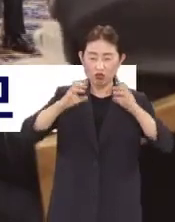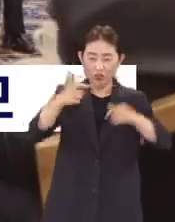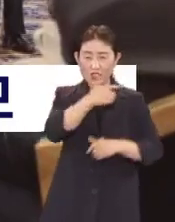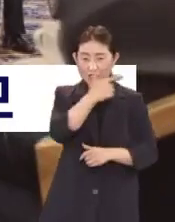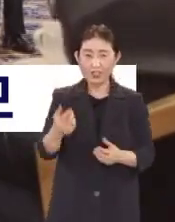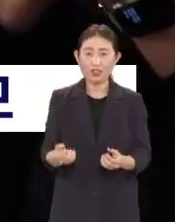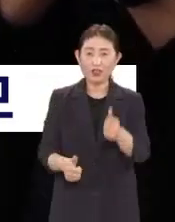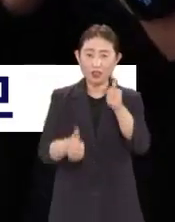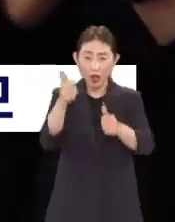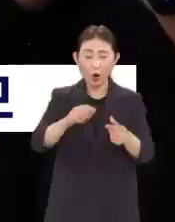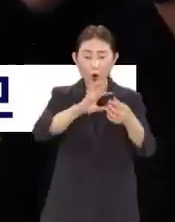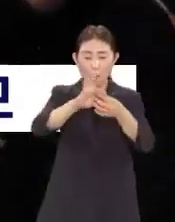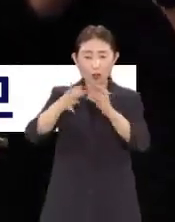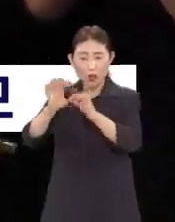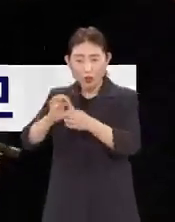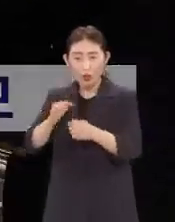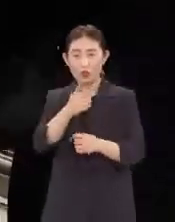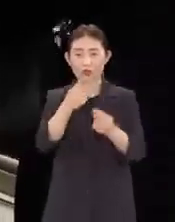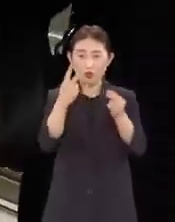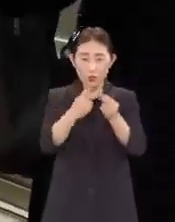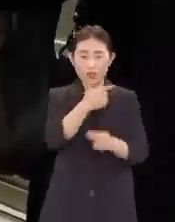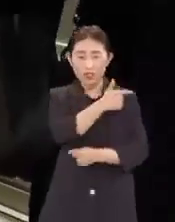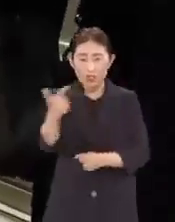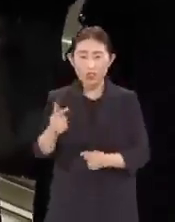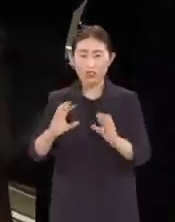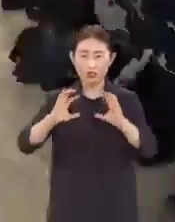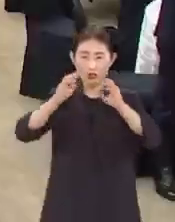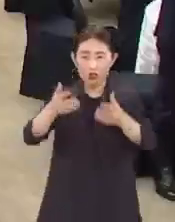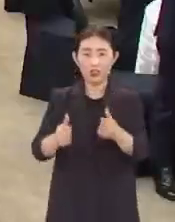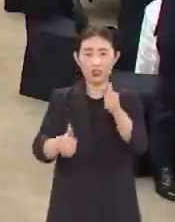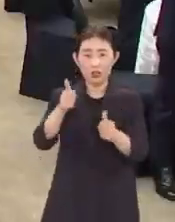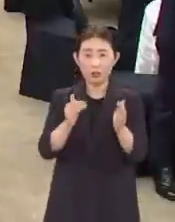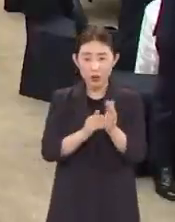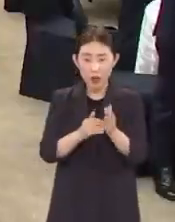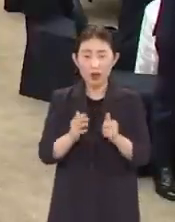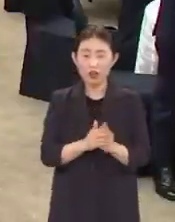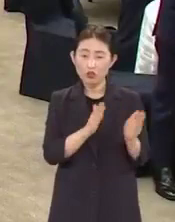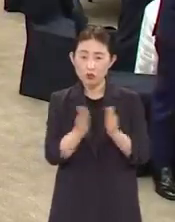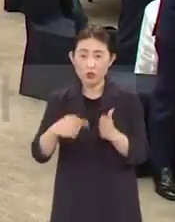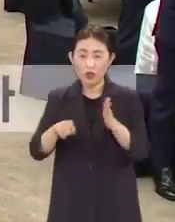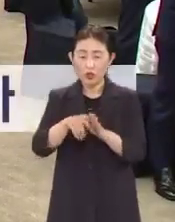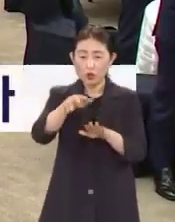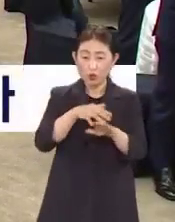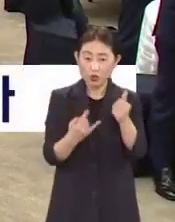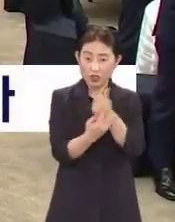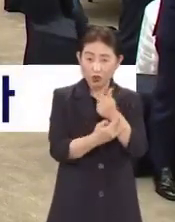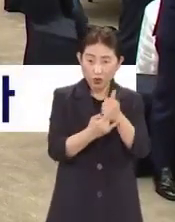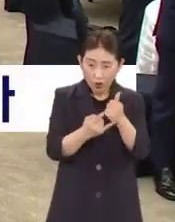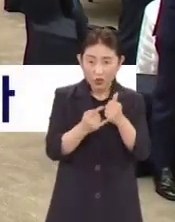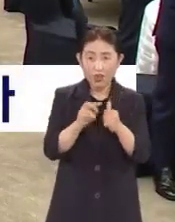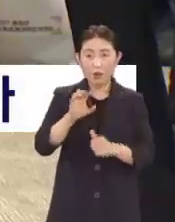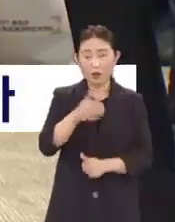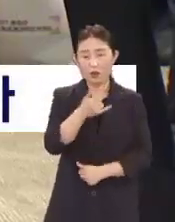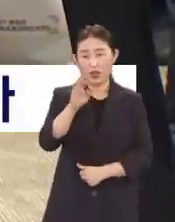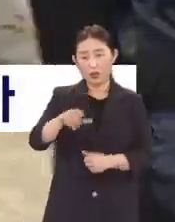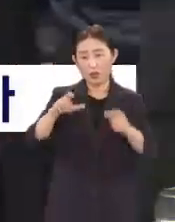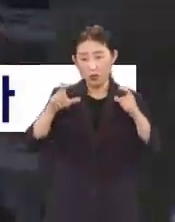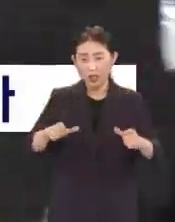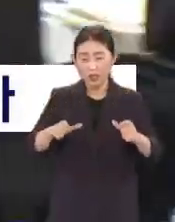국제대회로 올림픽에 이어 두 번째로 큰 규모를 자랑합니다이 대회 준비를 위한 조직위원회가 창립 총회를